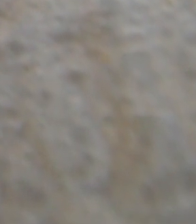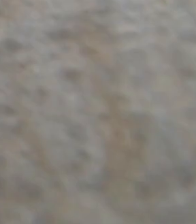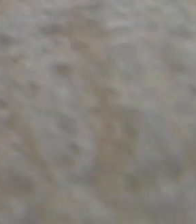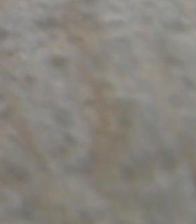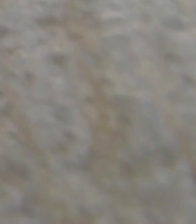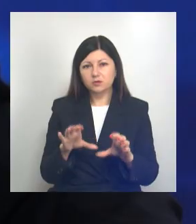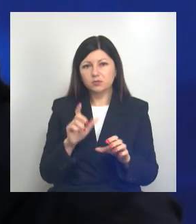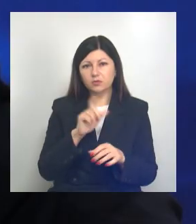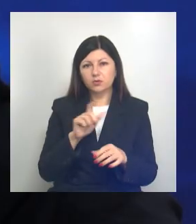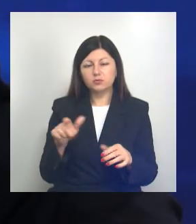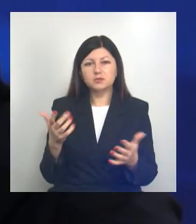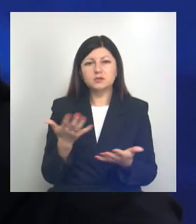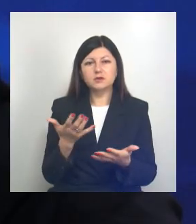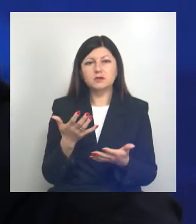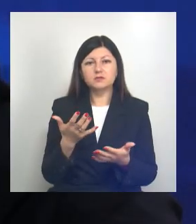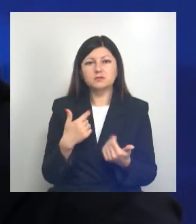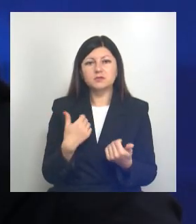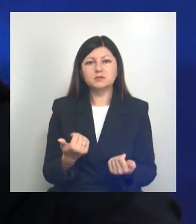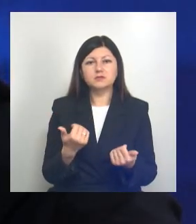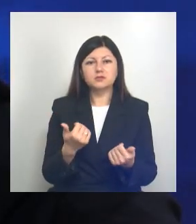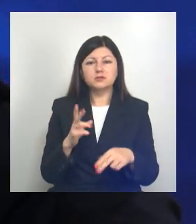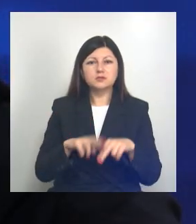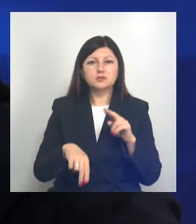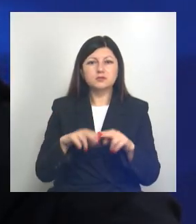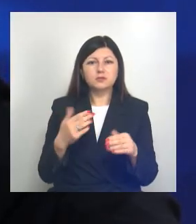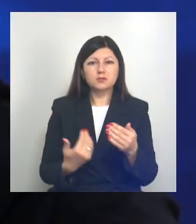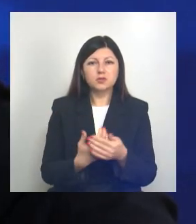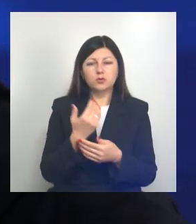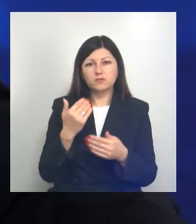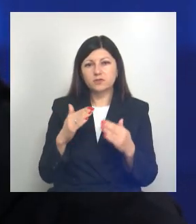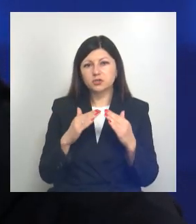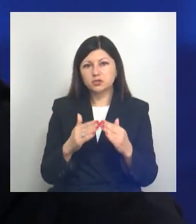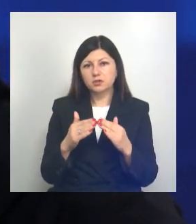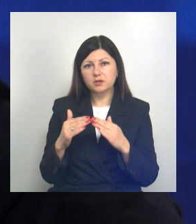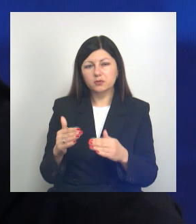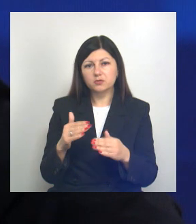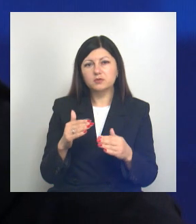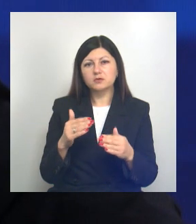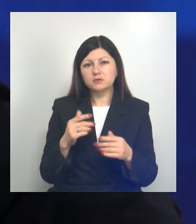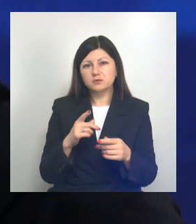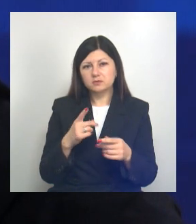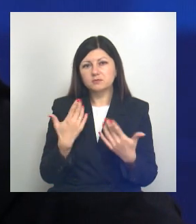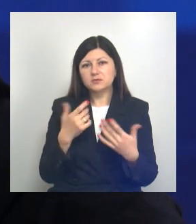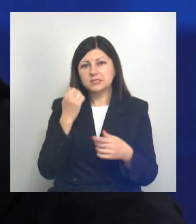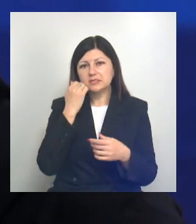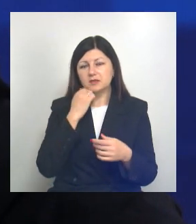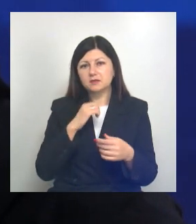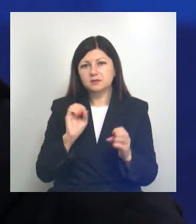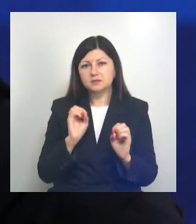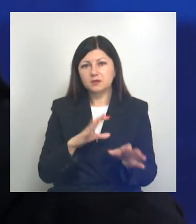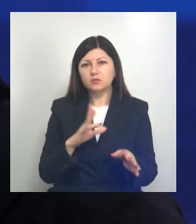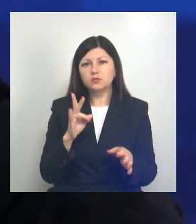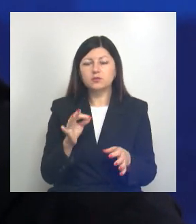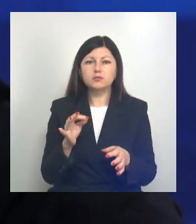вернется». Люди, которым мы сейчас строим новое жилье, все-таки они сдают старое.